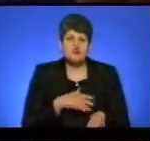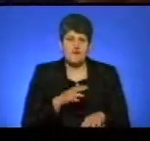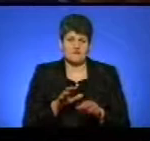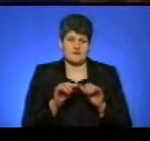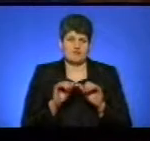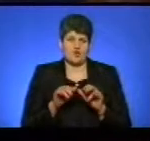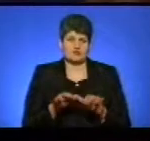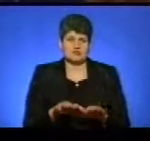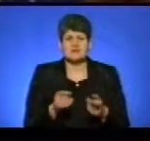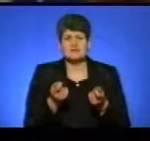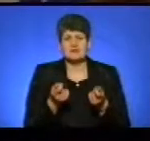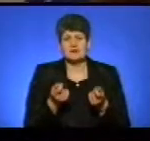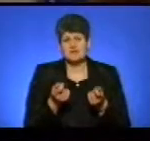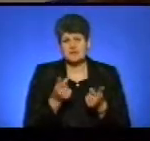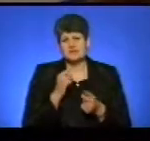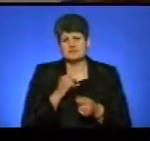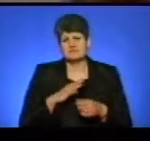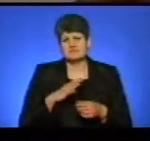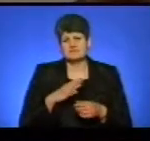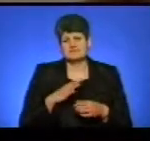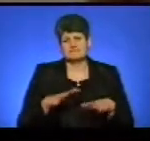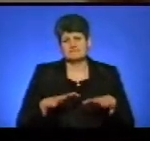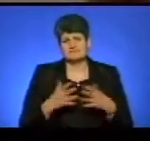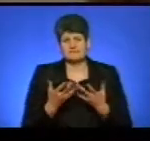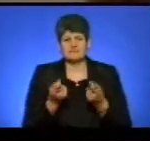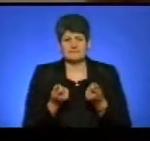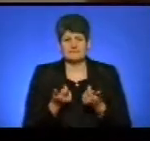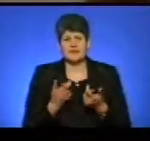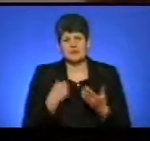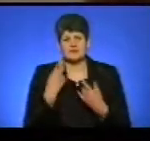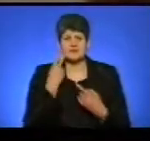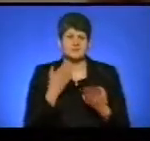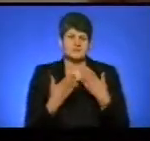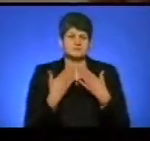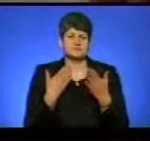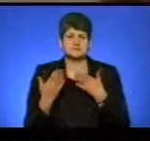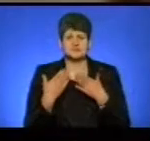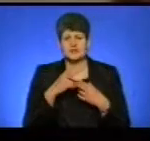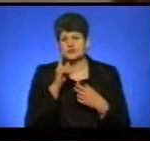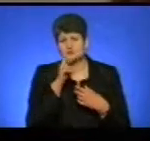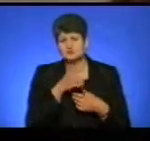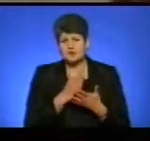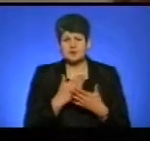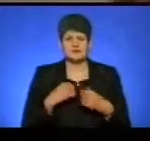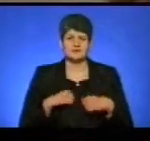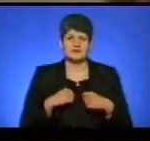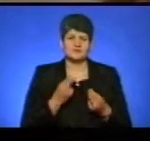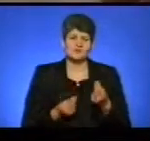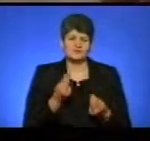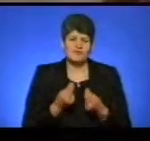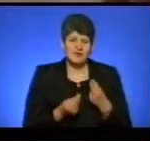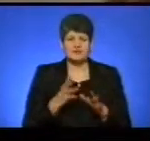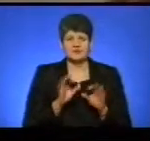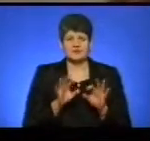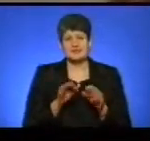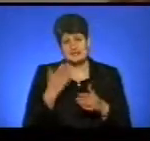і трішки нудно. Але оскільки нас тут є багато, ми завжди спілкуємося, ми стараємося жартувати, це